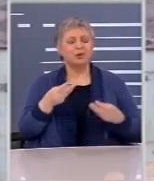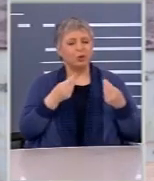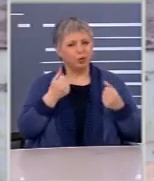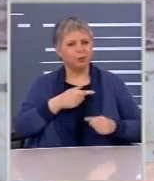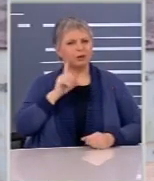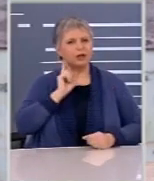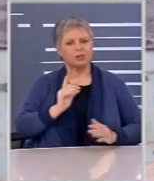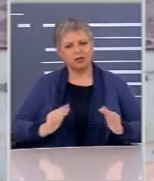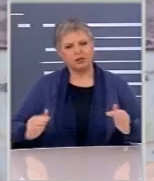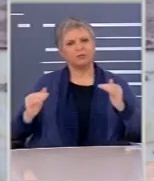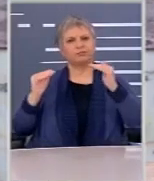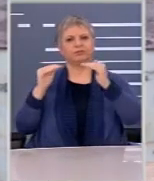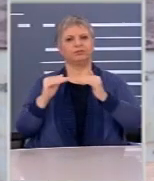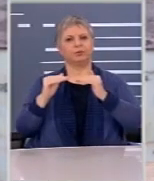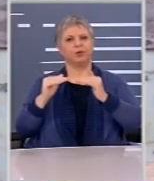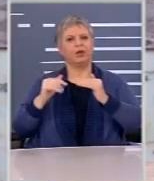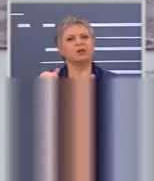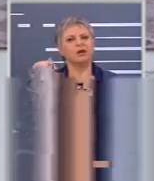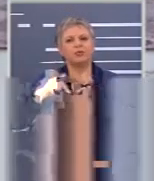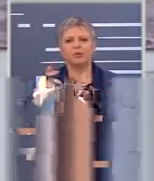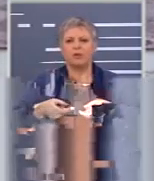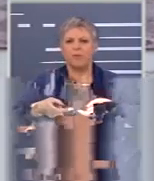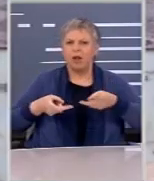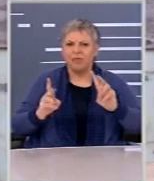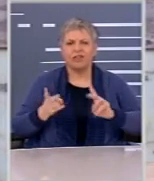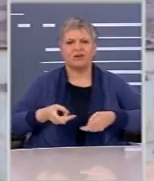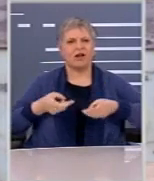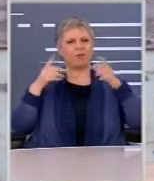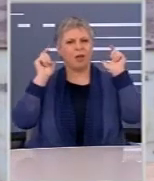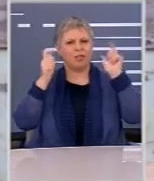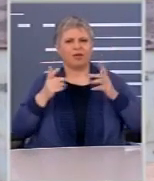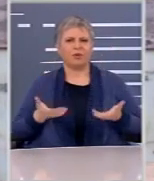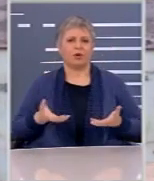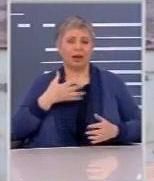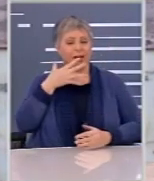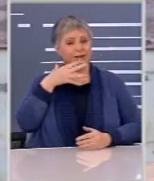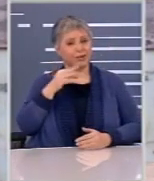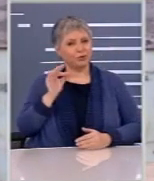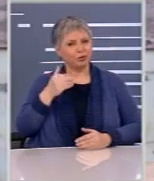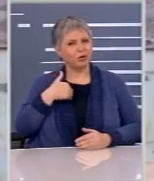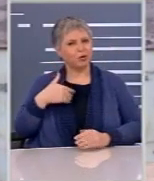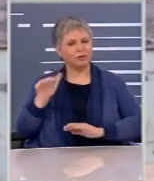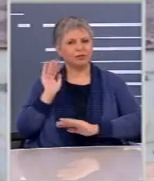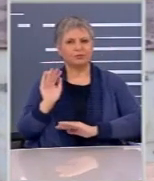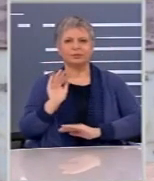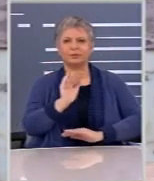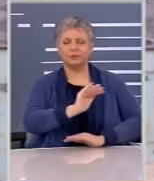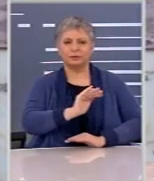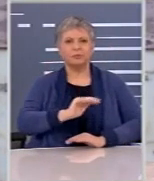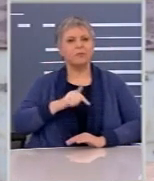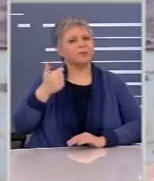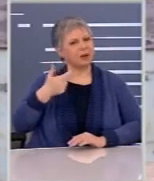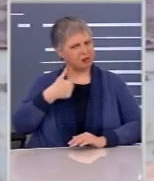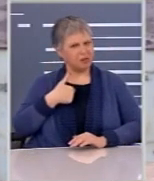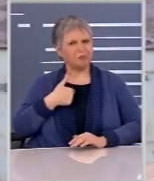μιας δημοκρατικής και ελεύθερης κοινωνίας. Γι' αυτό κάνω έκκληση και εμείς ως γυναίκες